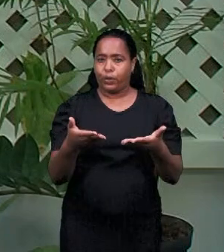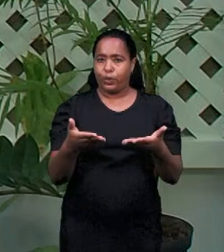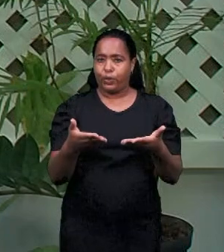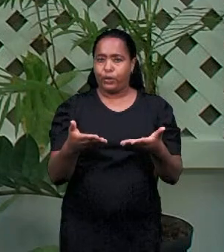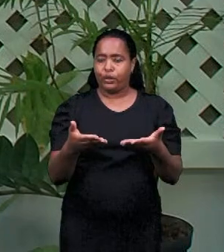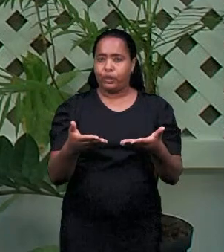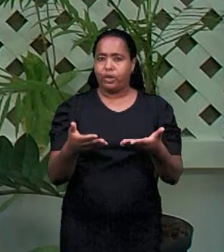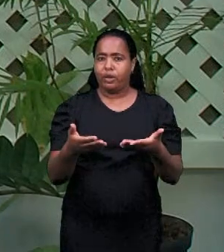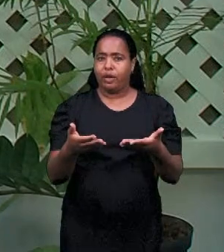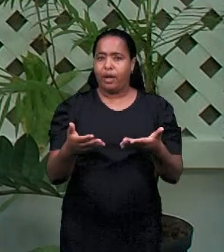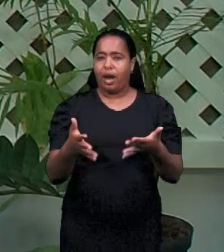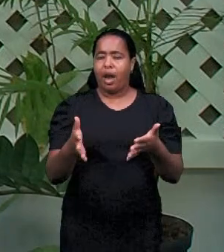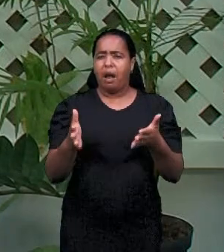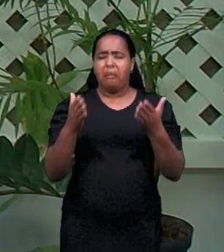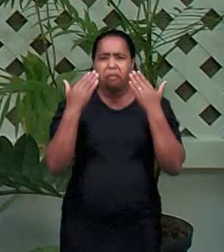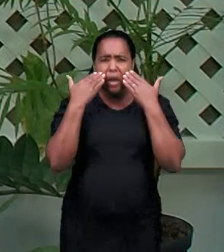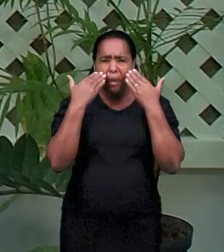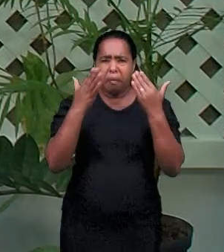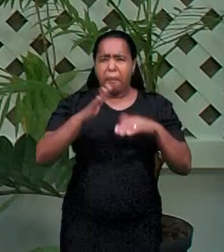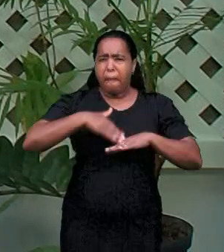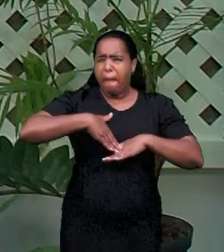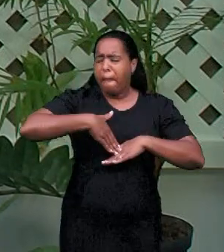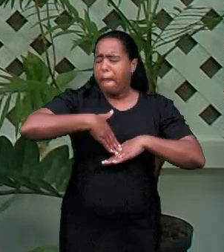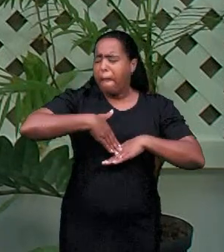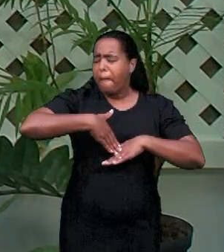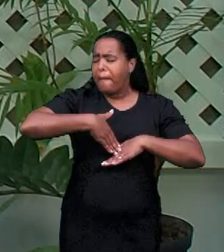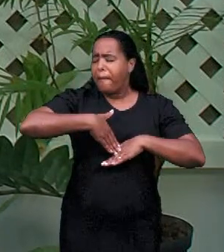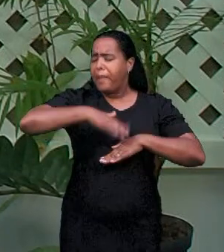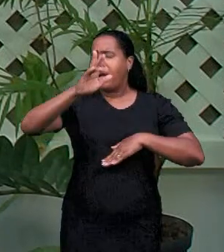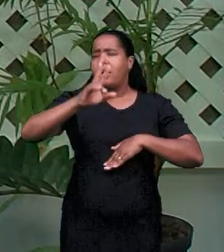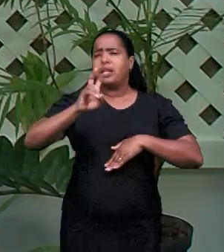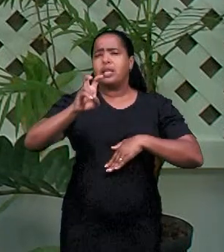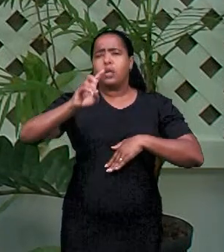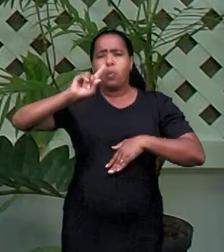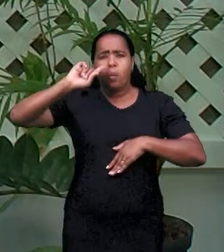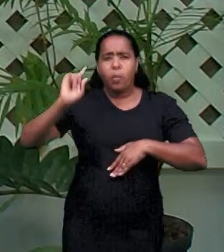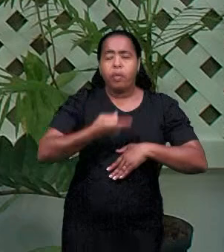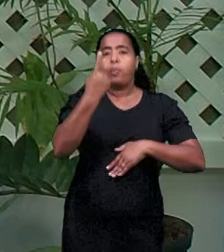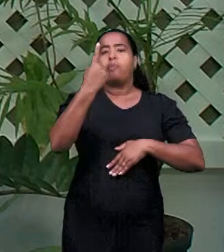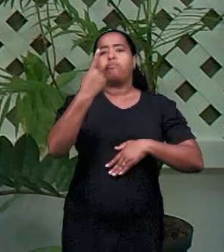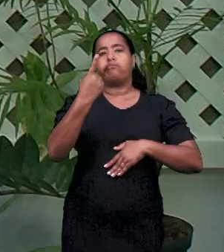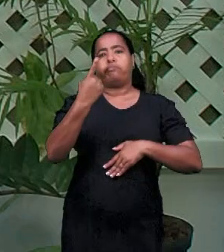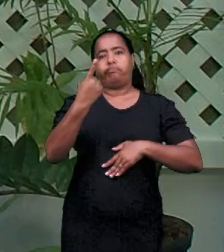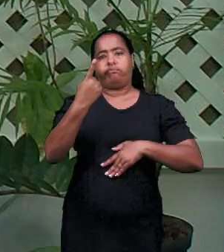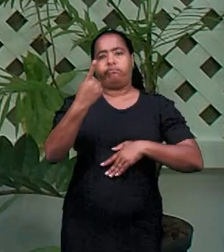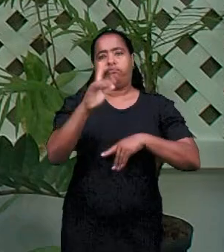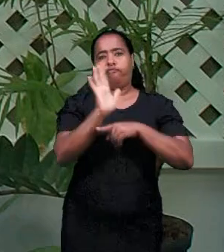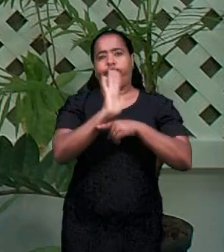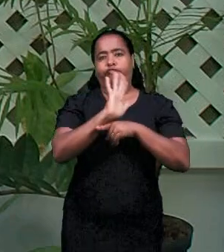donc le nombre de participations a augmenté, donc de dimanche jusqu'à aujourd'hui.